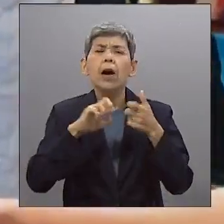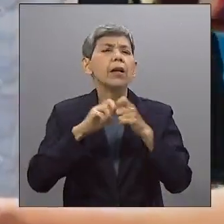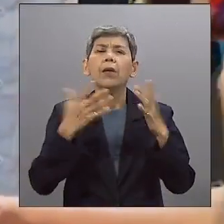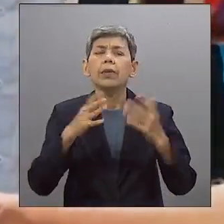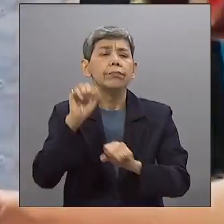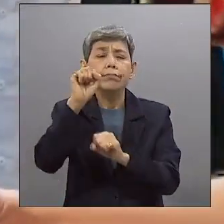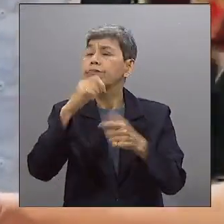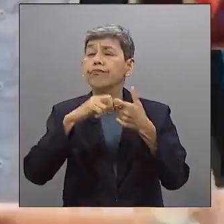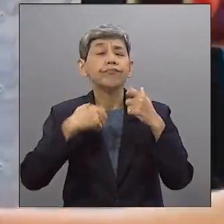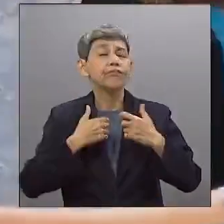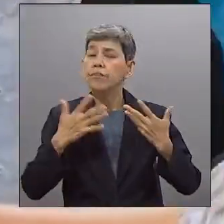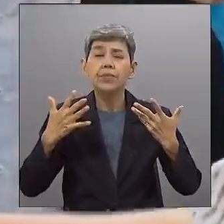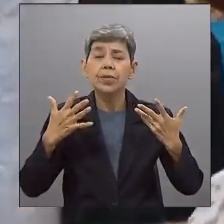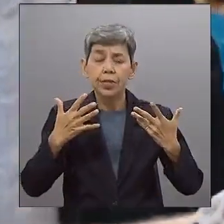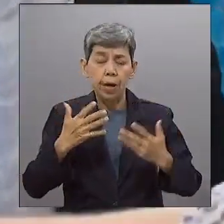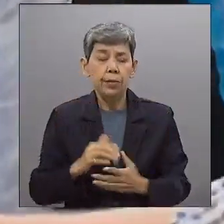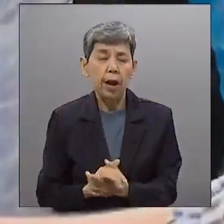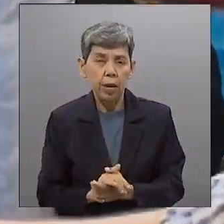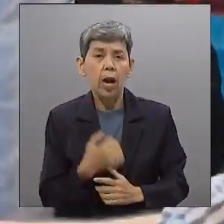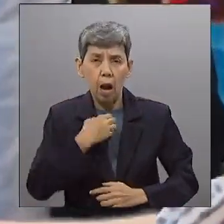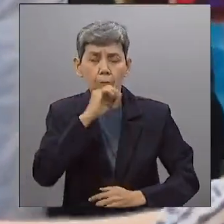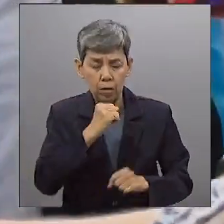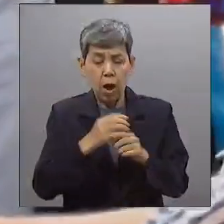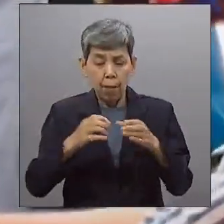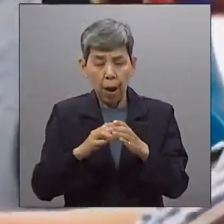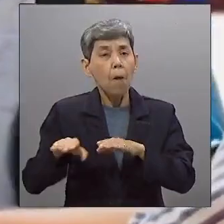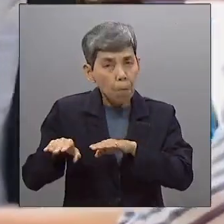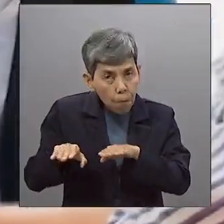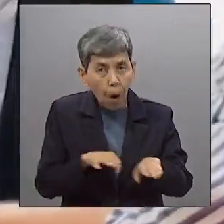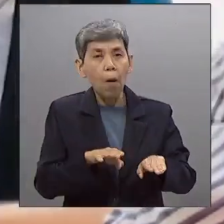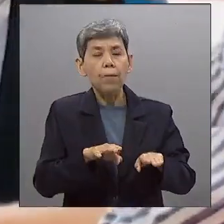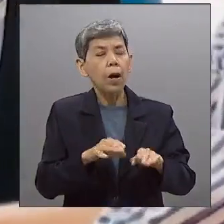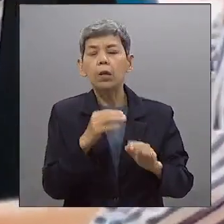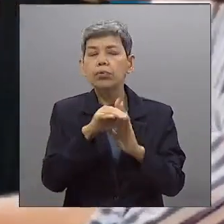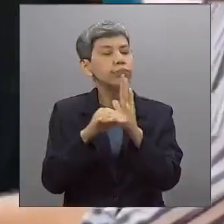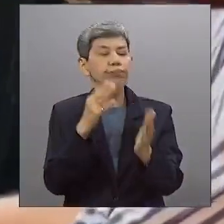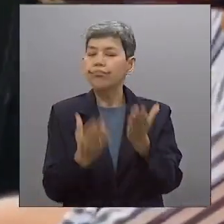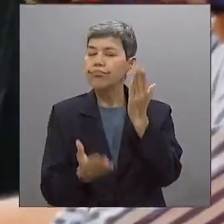ประกาศเขตเลือกตั้งครั้งนี้ของกกตค่ะยืนยันว่าพรรคมีความพร้อมในทุกกติกาการเลือกตั้งค่ะ